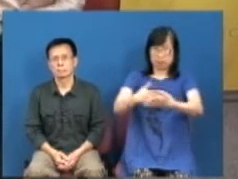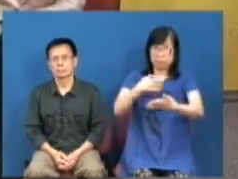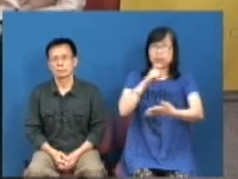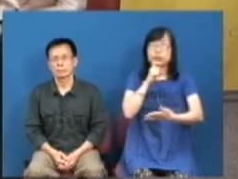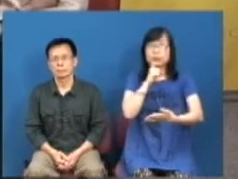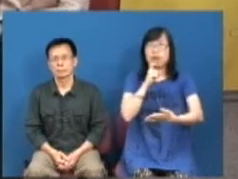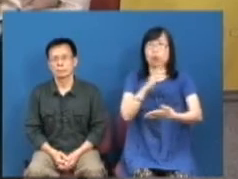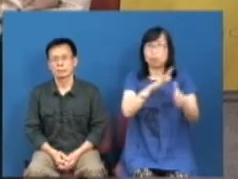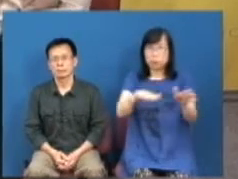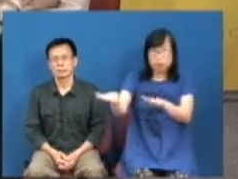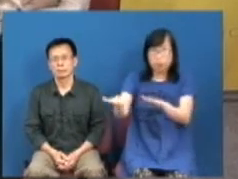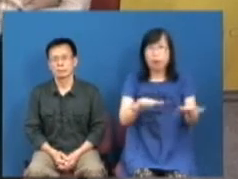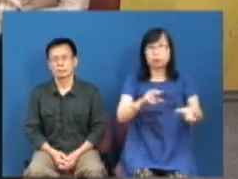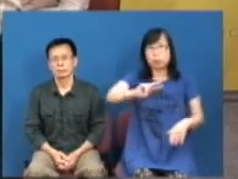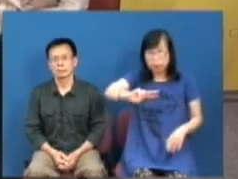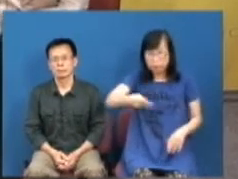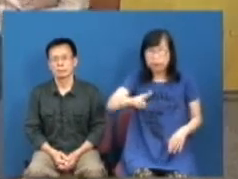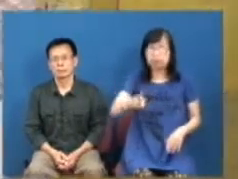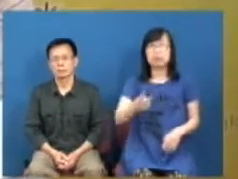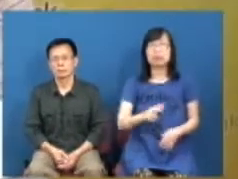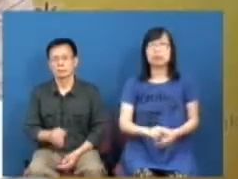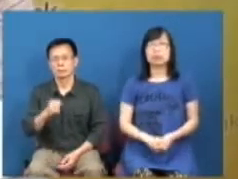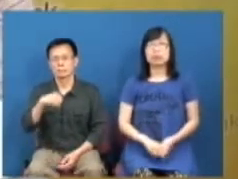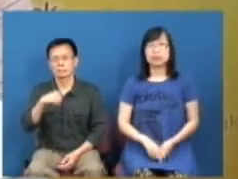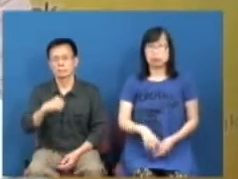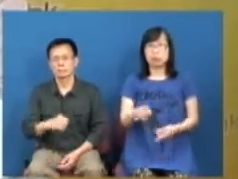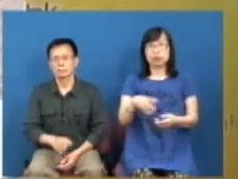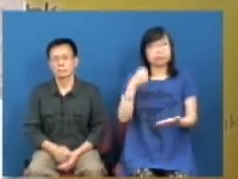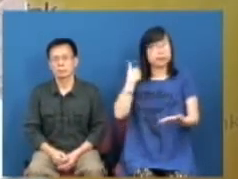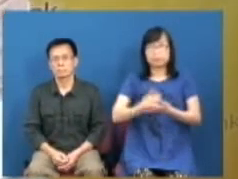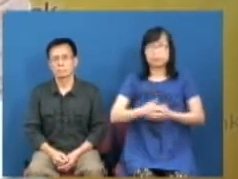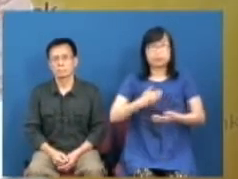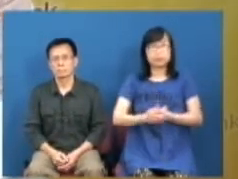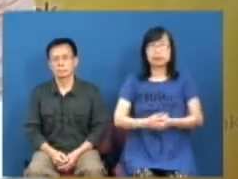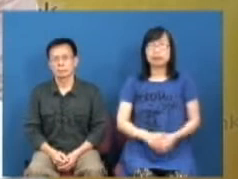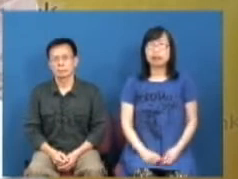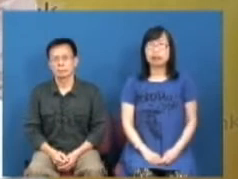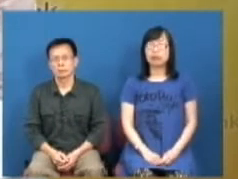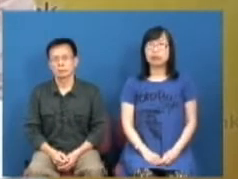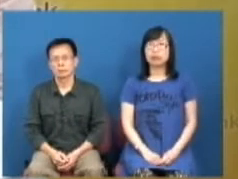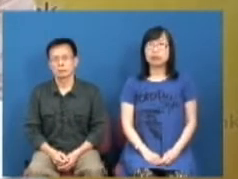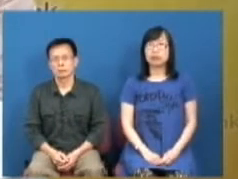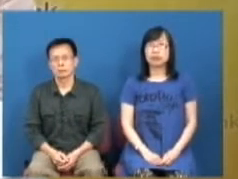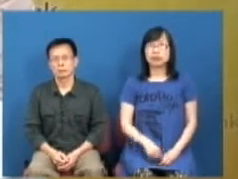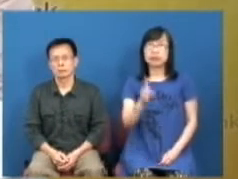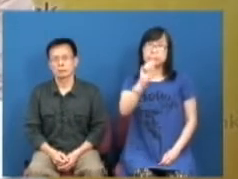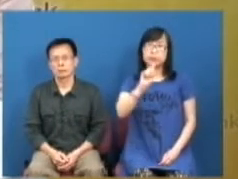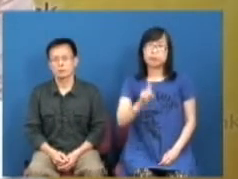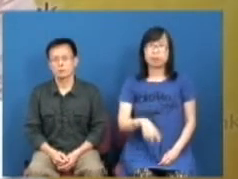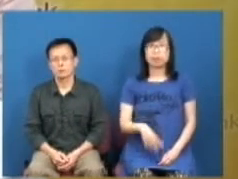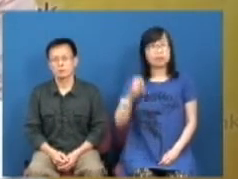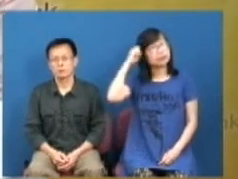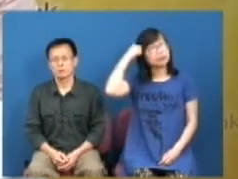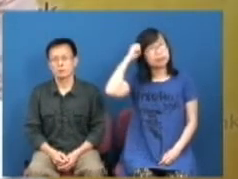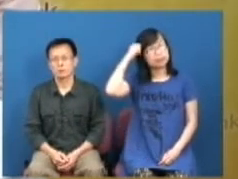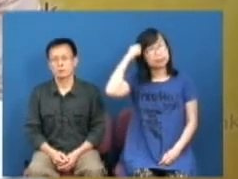原有嘅海床嘅面貌都變咗，咁呢個都係幾大可惜嚟嘅。咁但係你話點樣去研究緊，